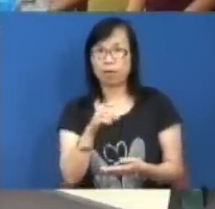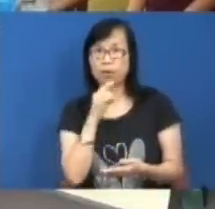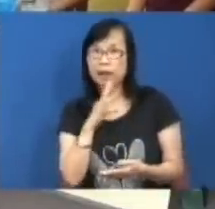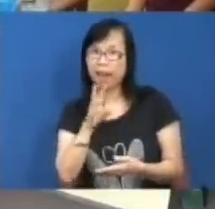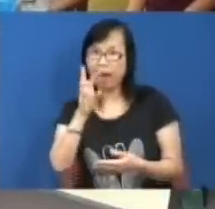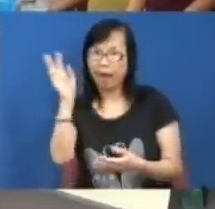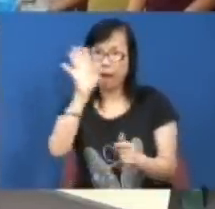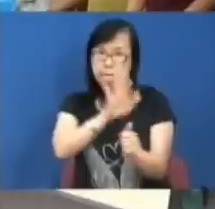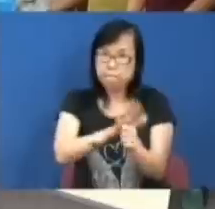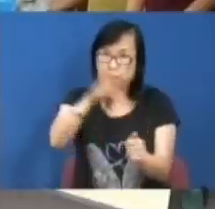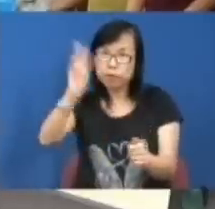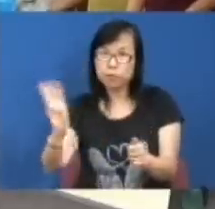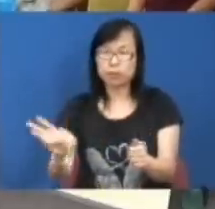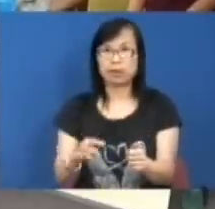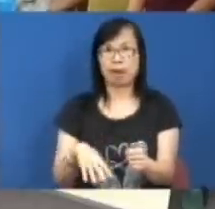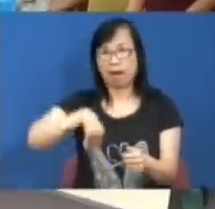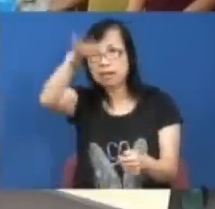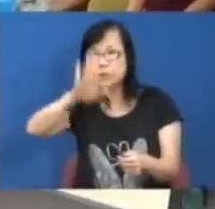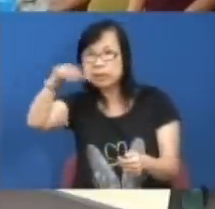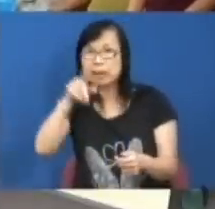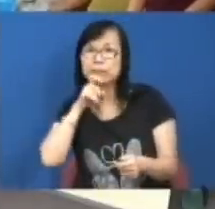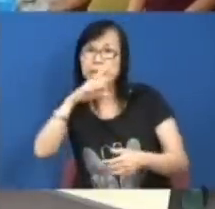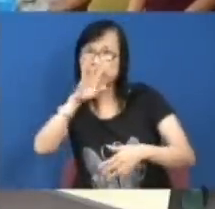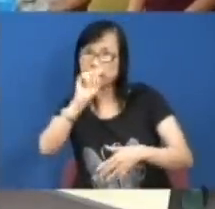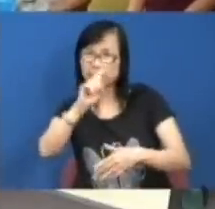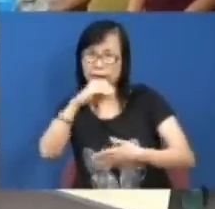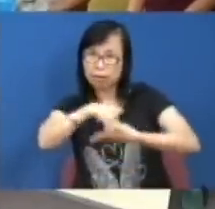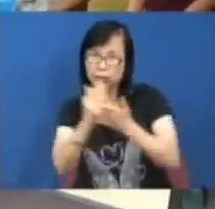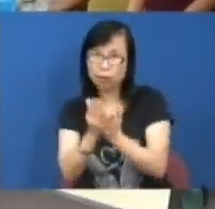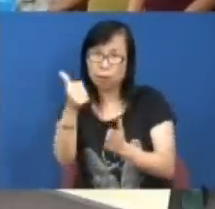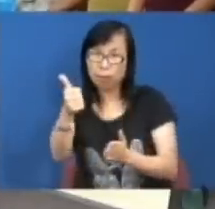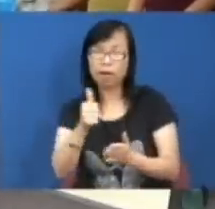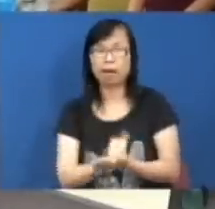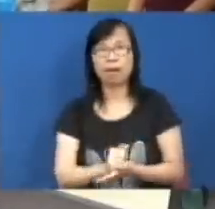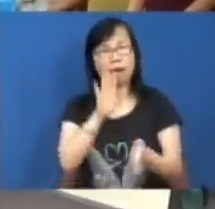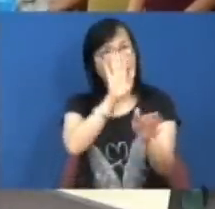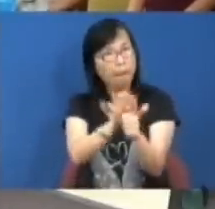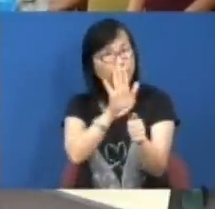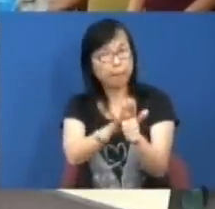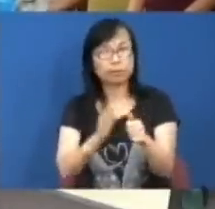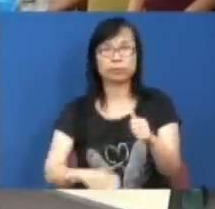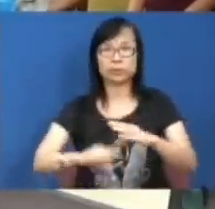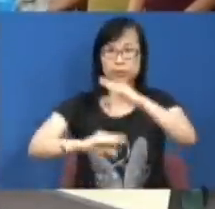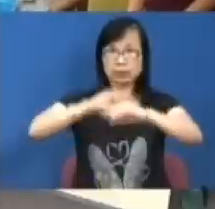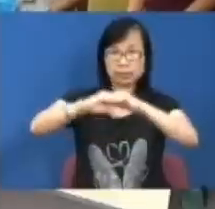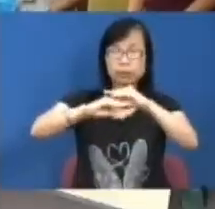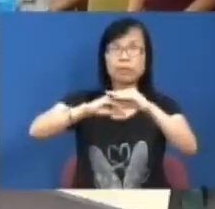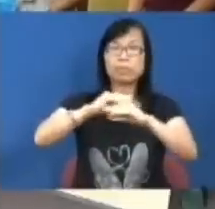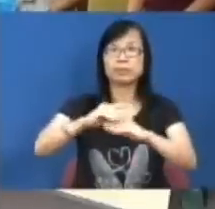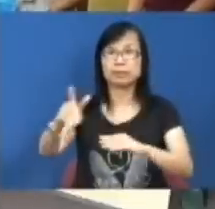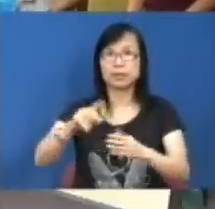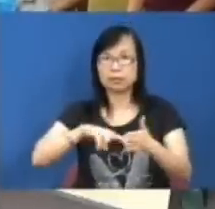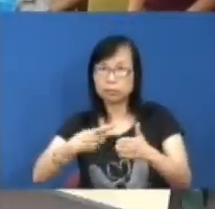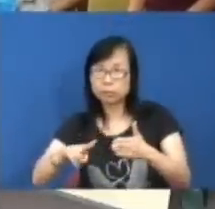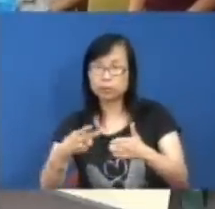啊，或者油漆有啲咩可以有啲咩功能可以幫到我哋在建築嗰方面咧？ 因為油漆通常咧喺成個樓宇維修嘅